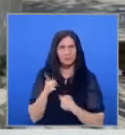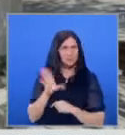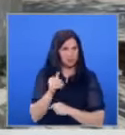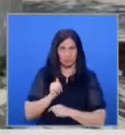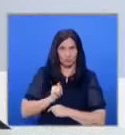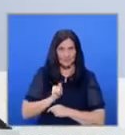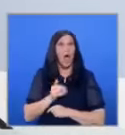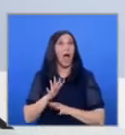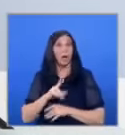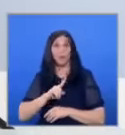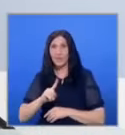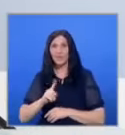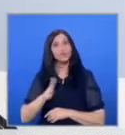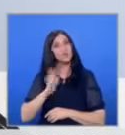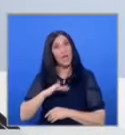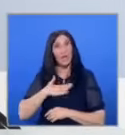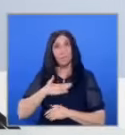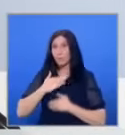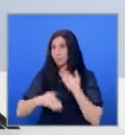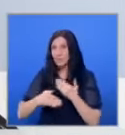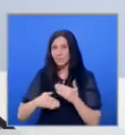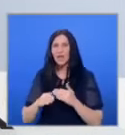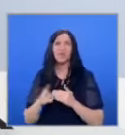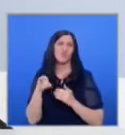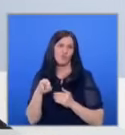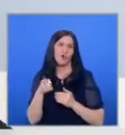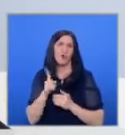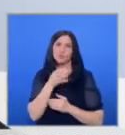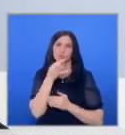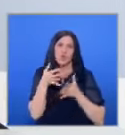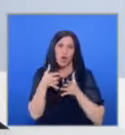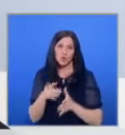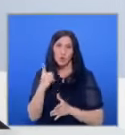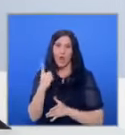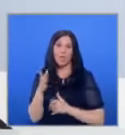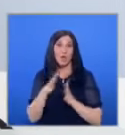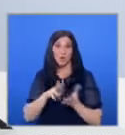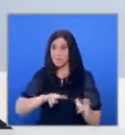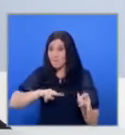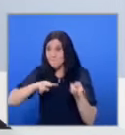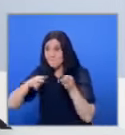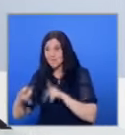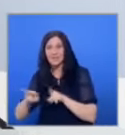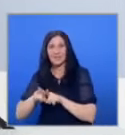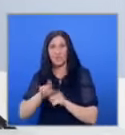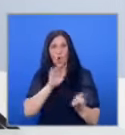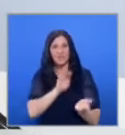има ли последици. Ужасно грозно е това, което се случва. Нали, едни хора се местят като